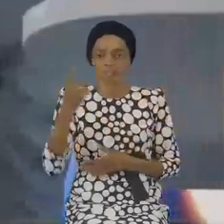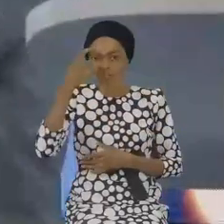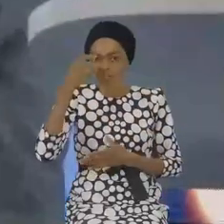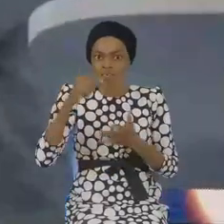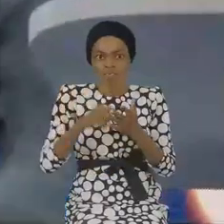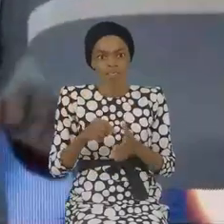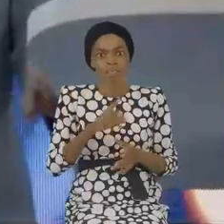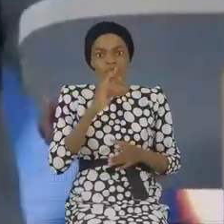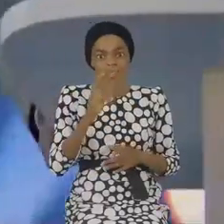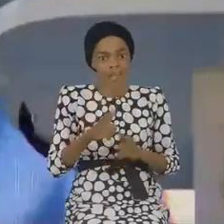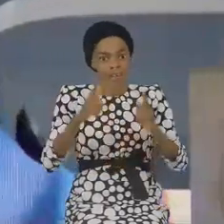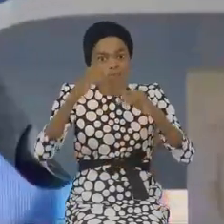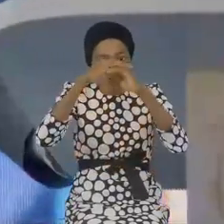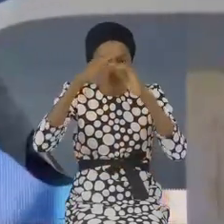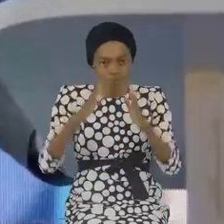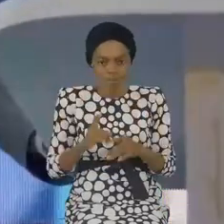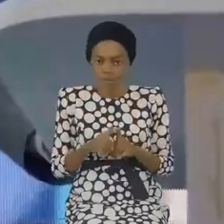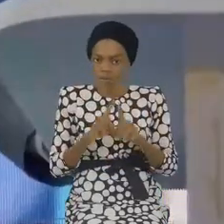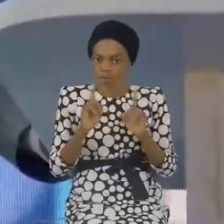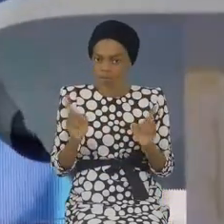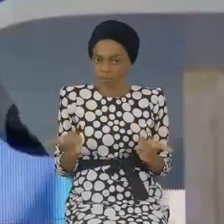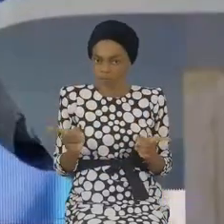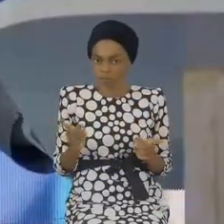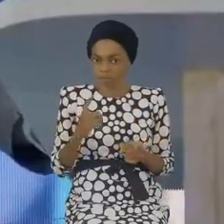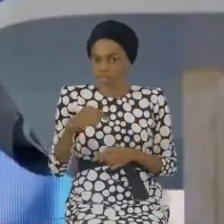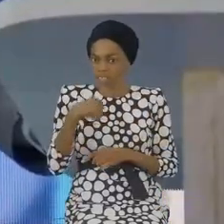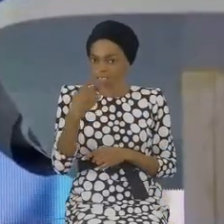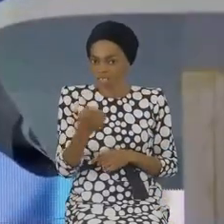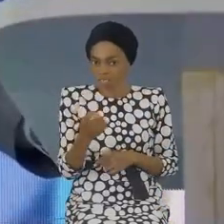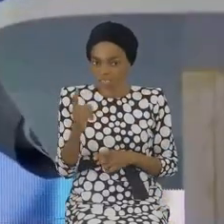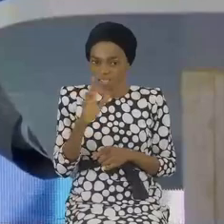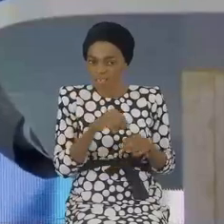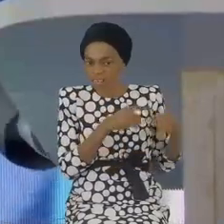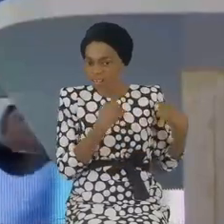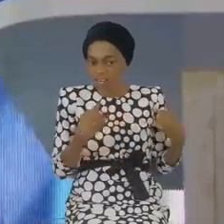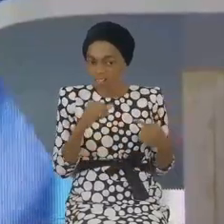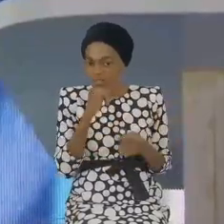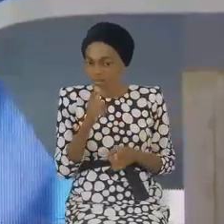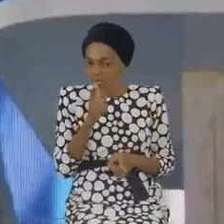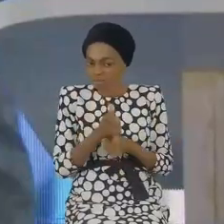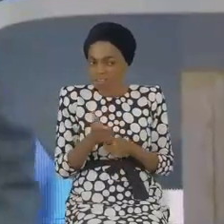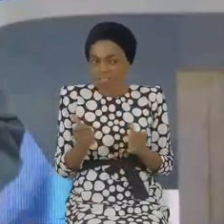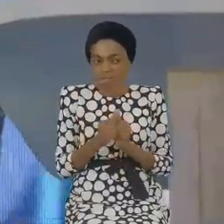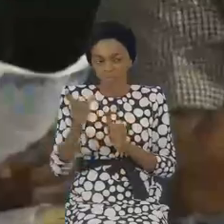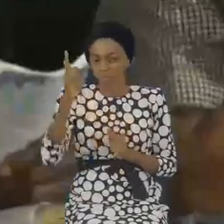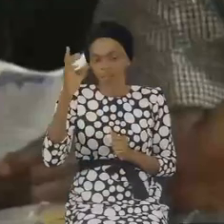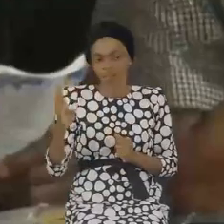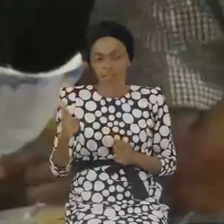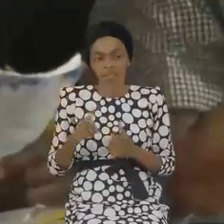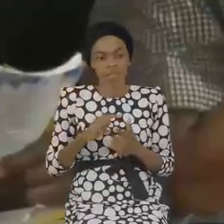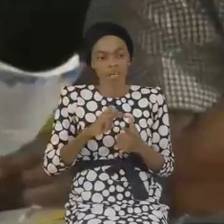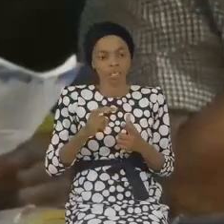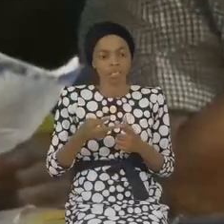des grands adorateurs. Mais, on dit, leur cœur n'était pas ferme envers lui et il n'était pas fidèle à